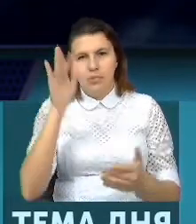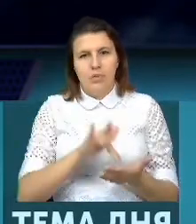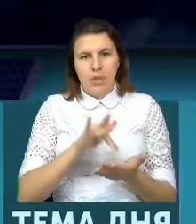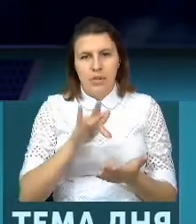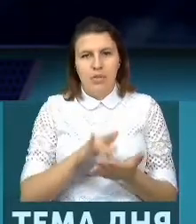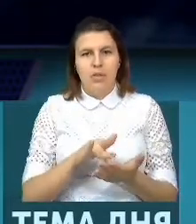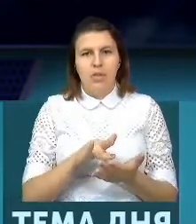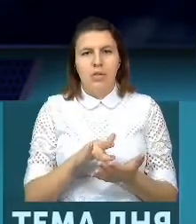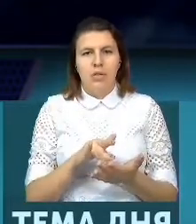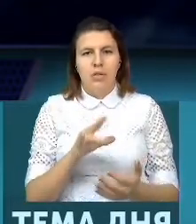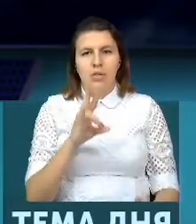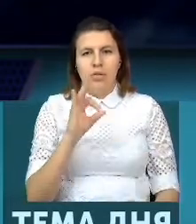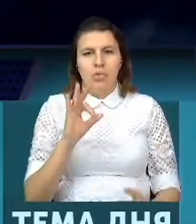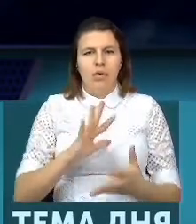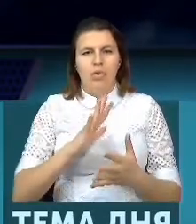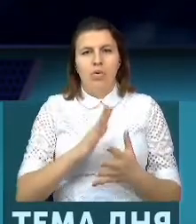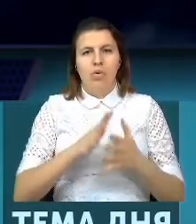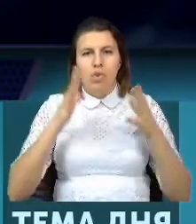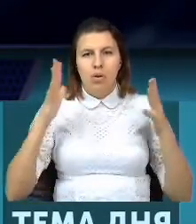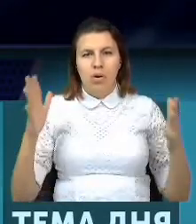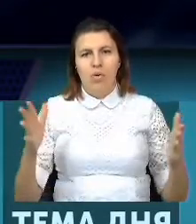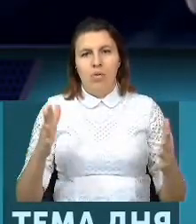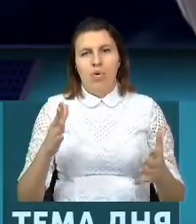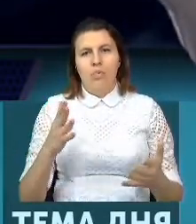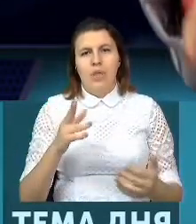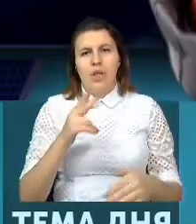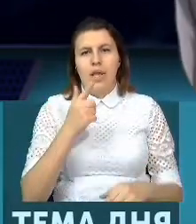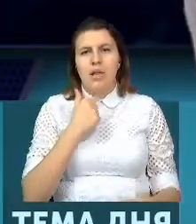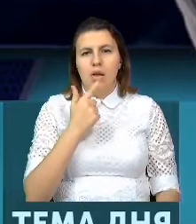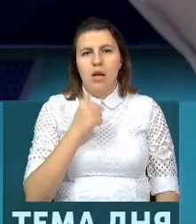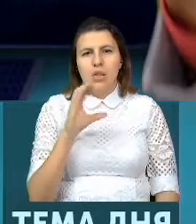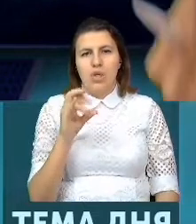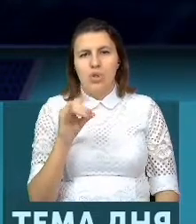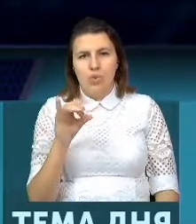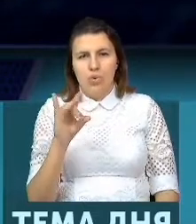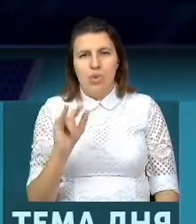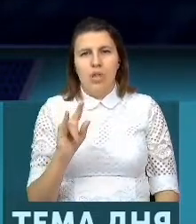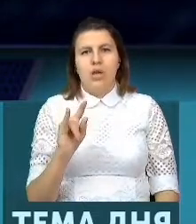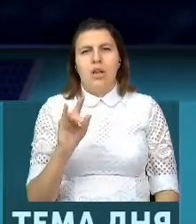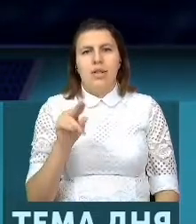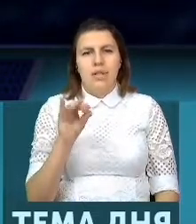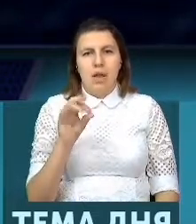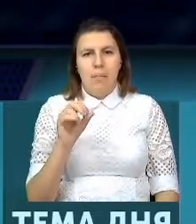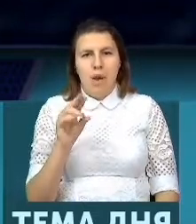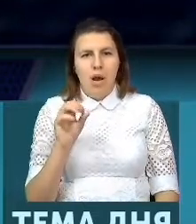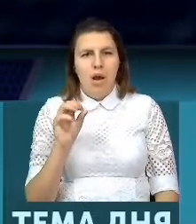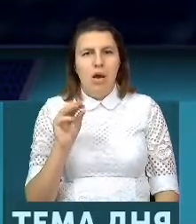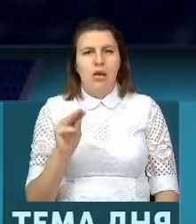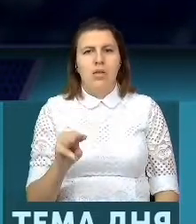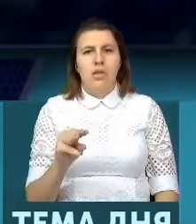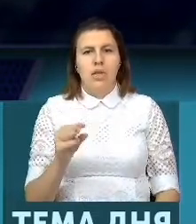Ну, огромные на Красной, Сосюры, Диамант, десятки тысяч тисяч гривен уходить на их содержание,